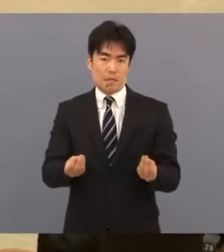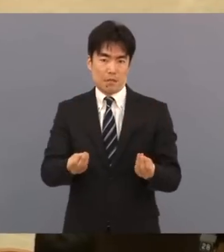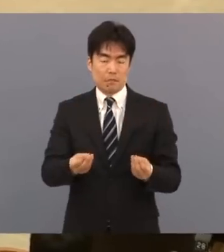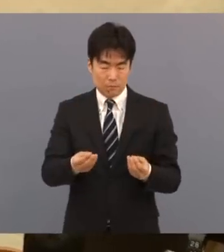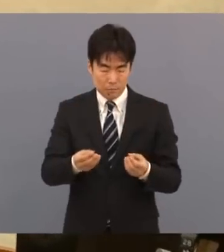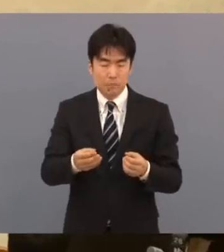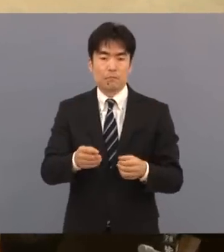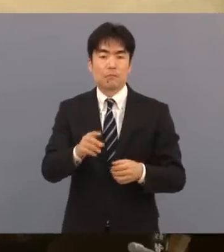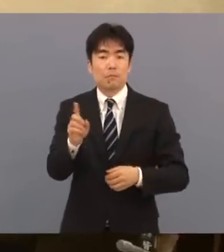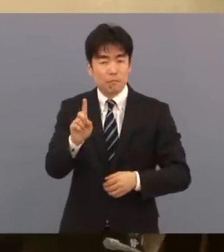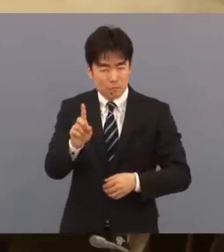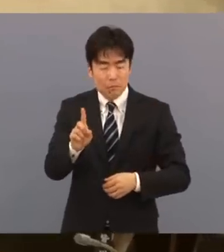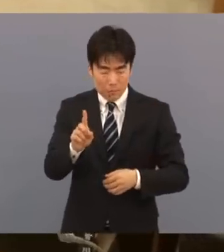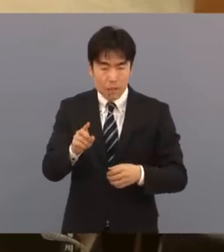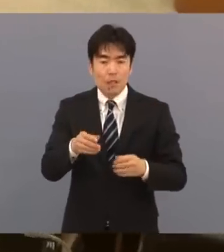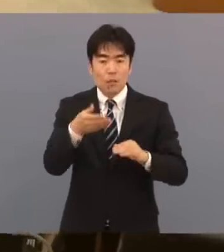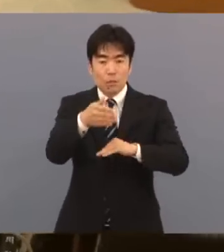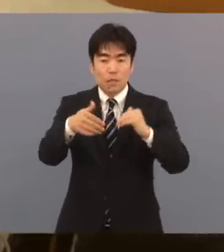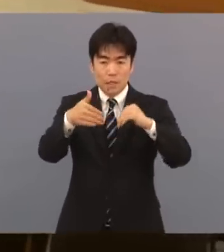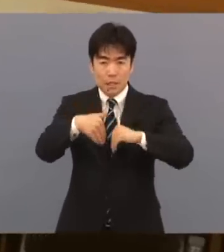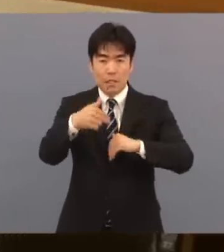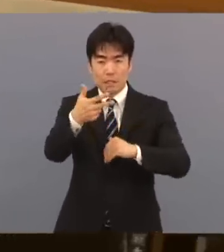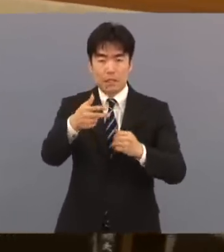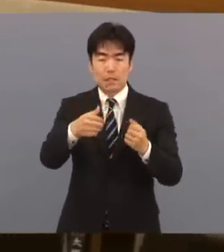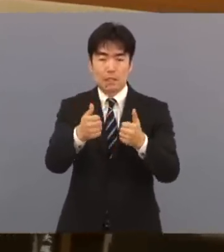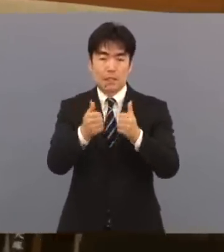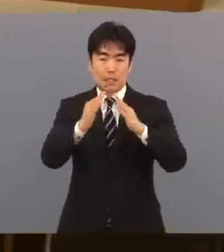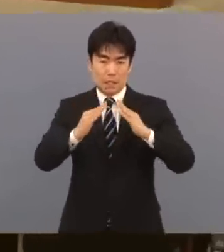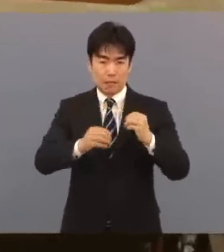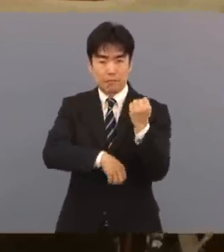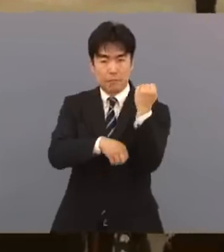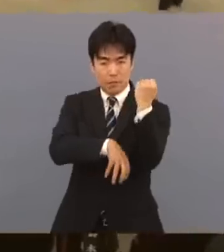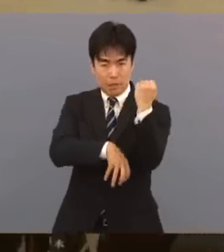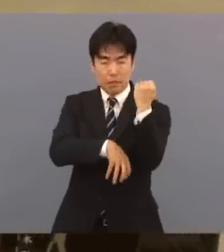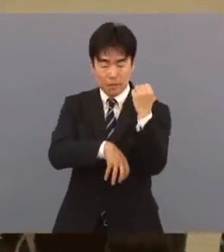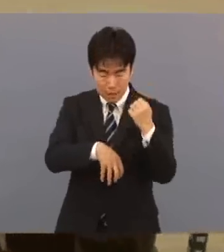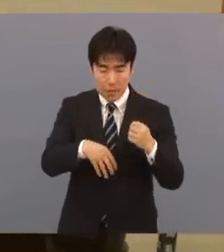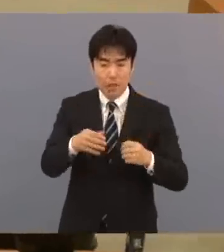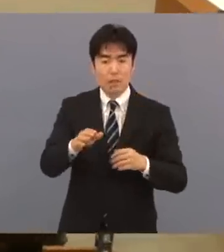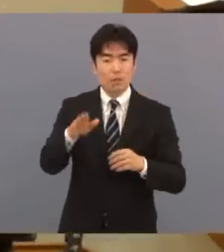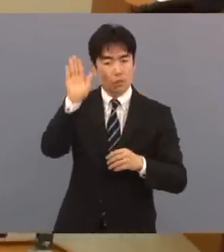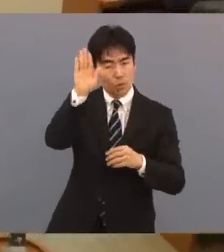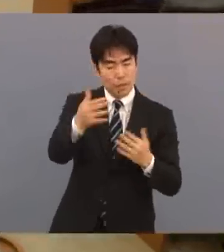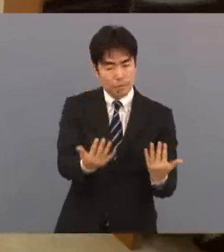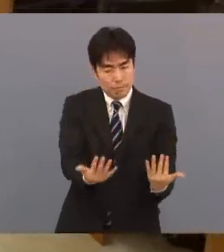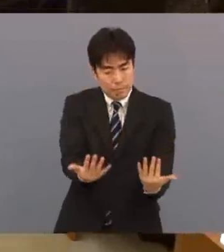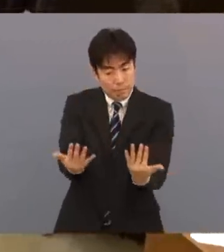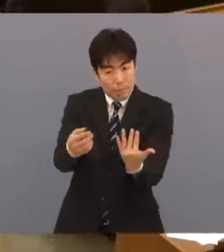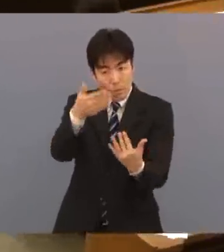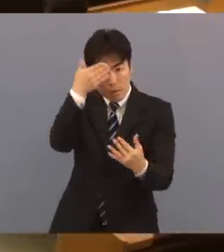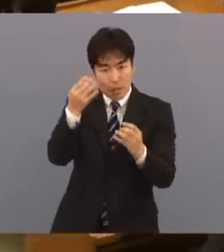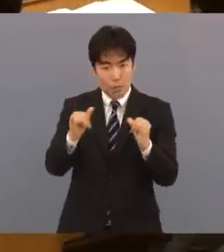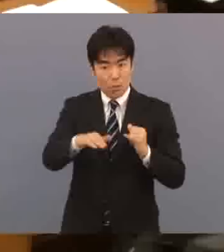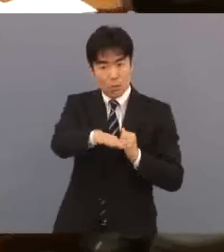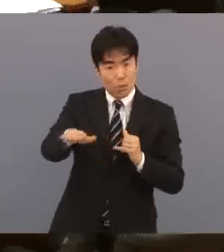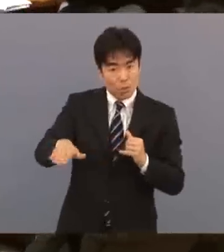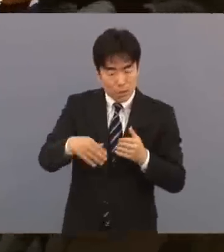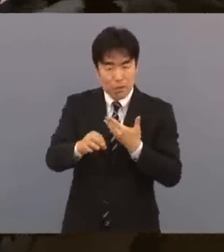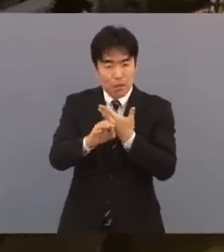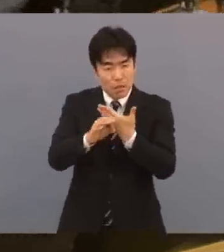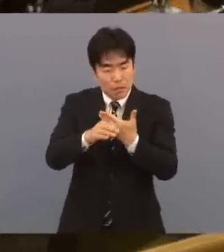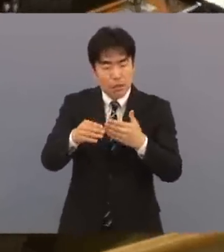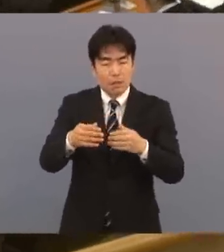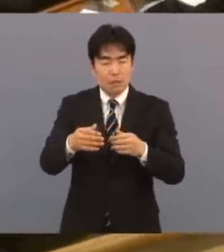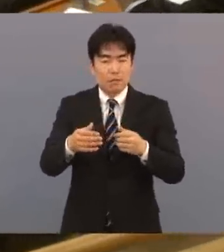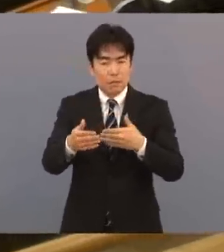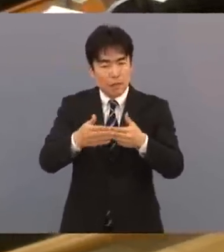これは越谷市議会が主催し、次世代を担う若者に模擬議会を通して市政や議